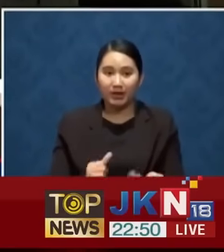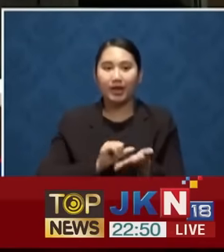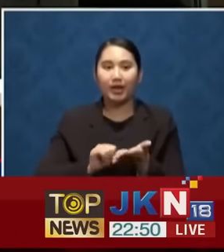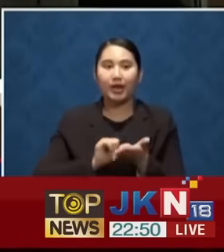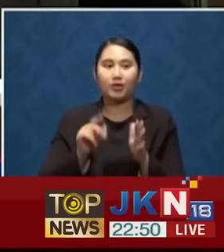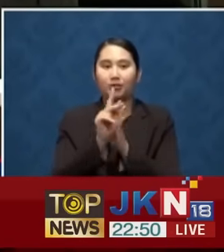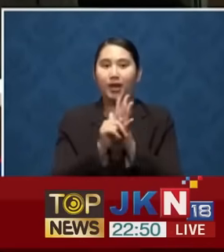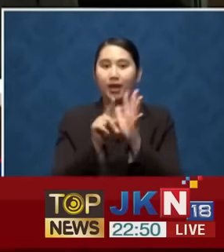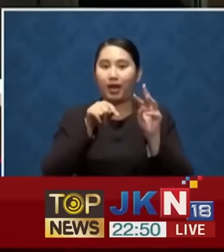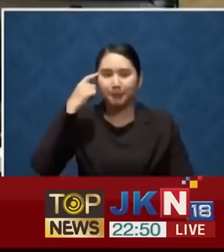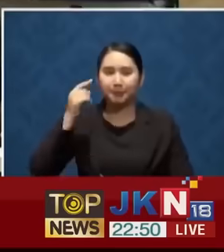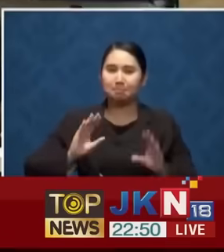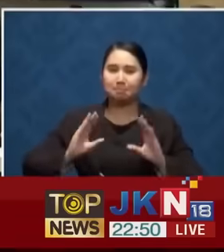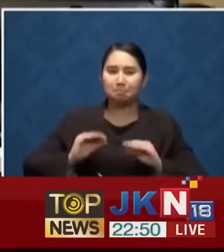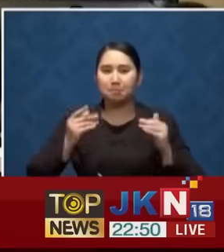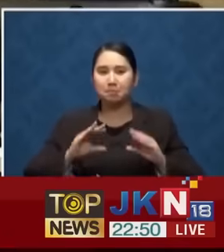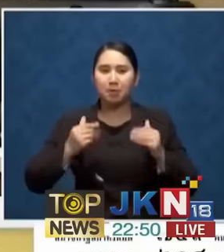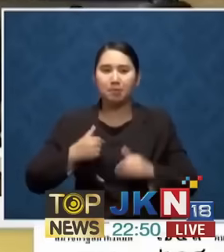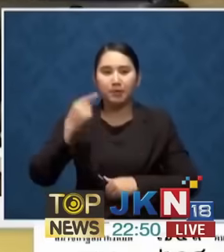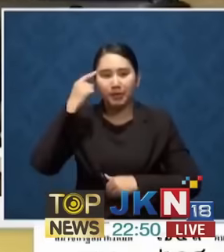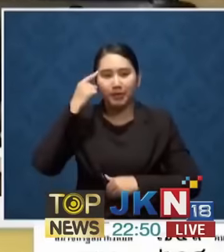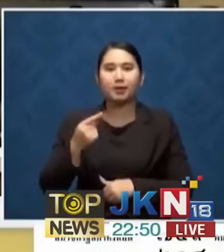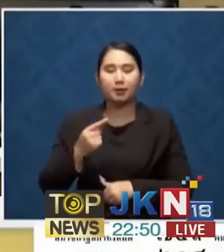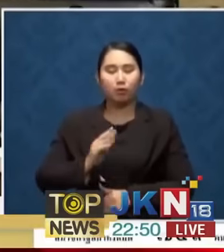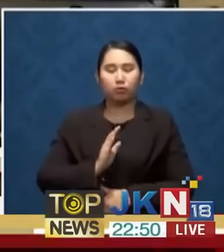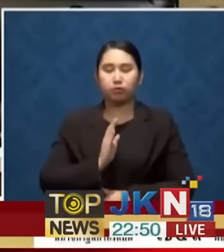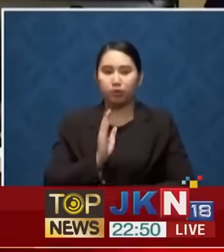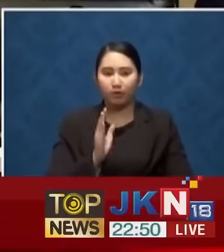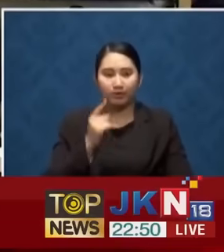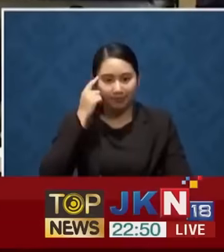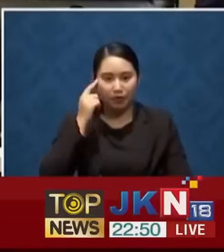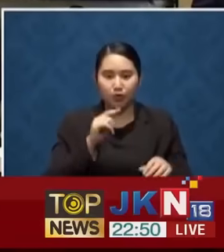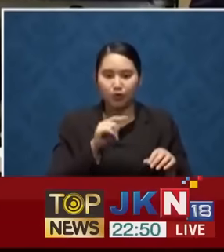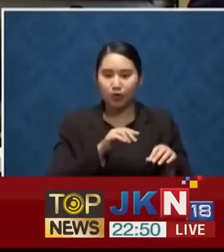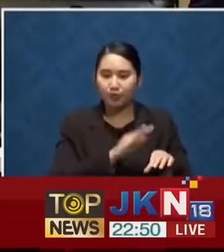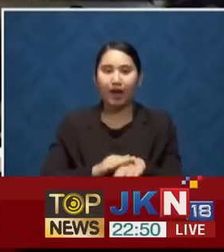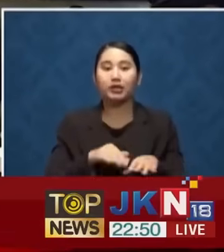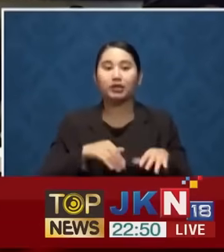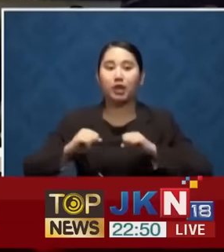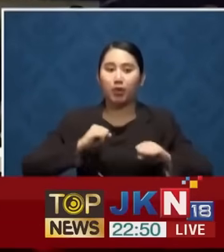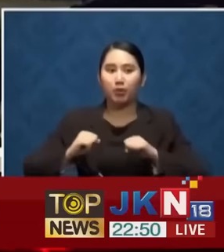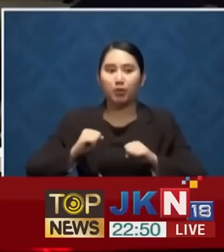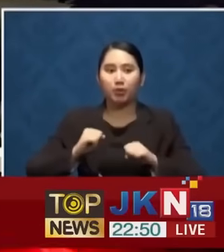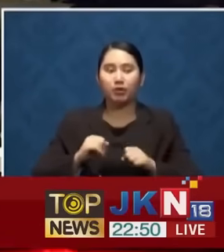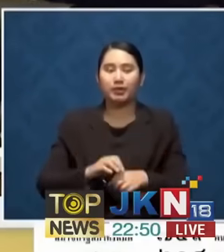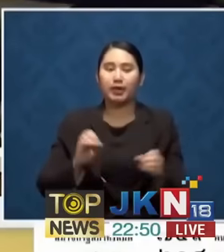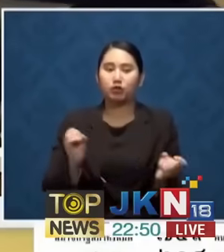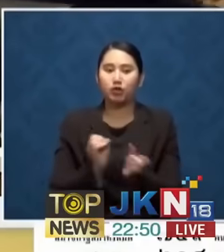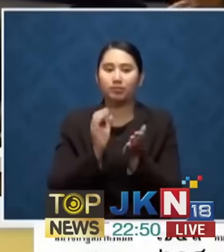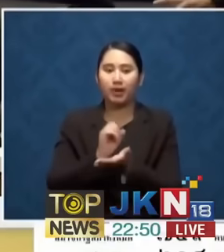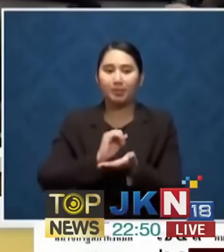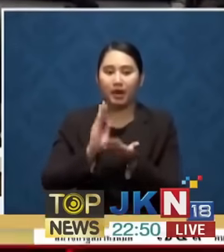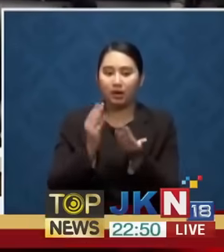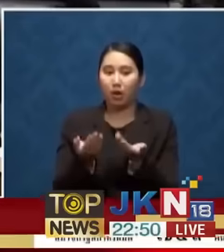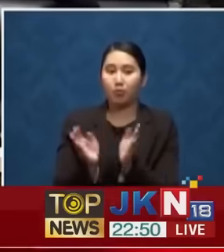อาญามาตรา112 สร้างลัทธิความเชื่อสุดโต่งครอบงำเยาวชนมุ่งเปลี่ยนแปลงกระทบกระเทือนสถาบันหลักตั้งแต่สถาบันคร